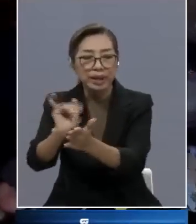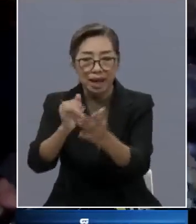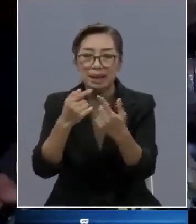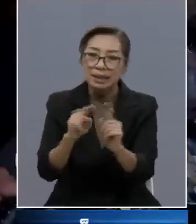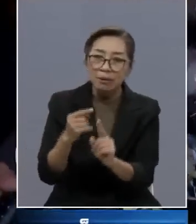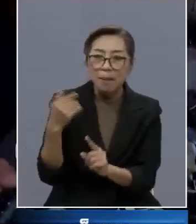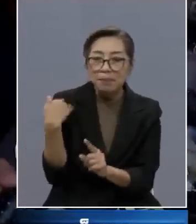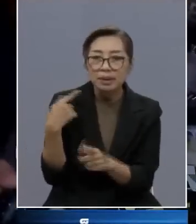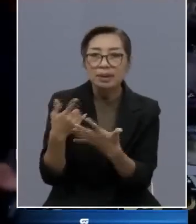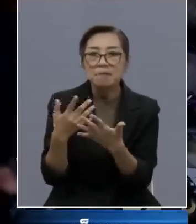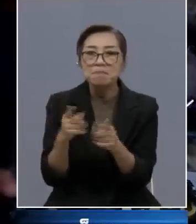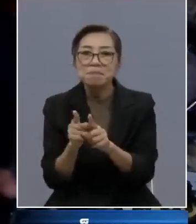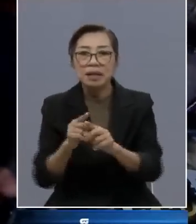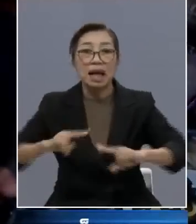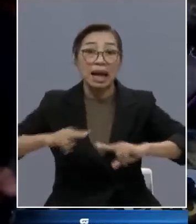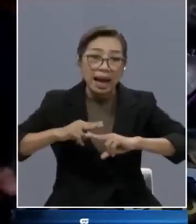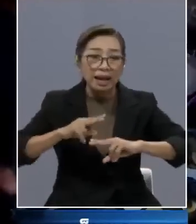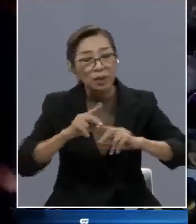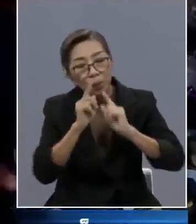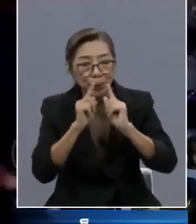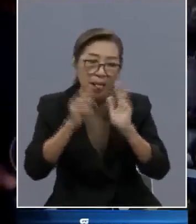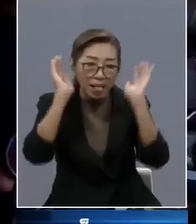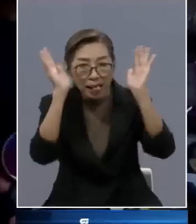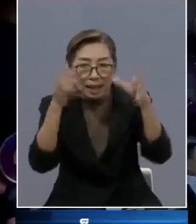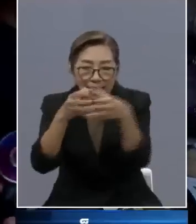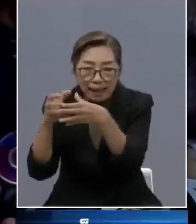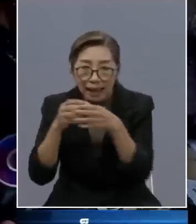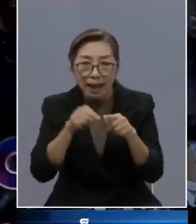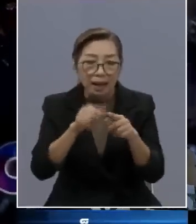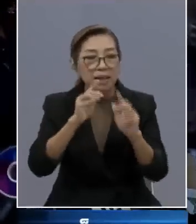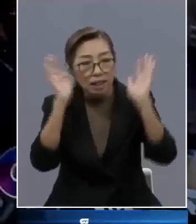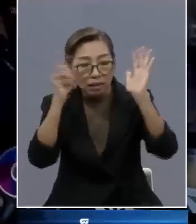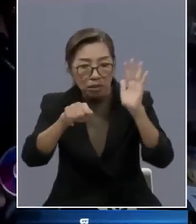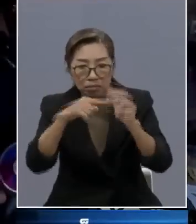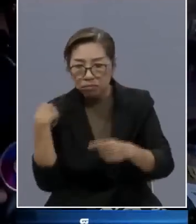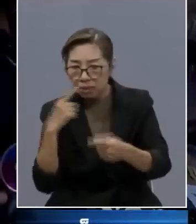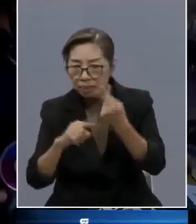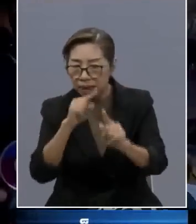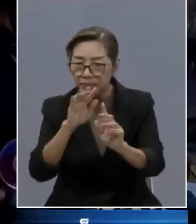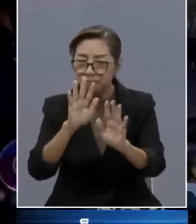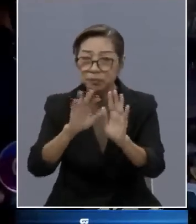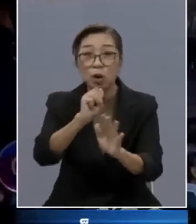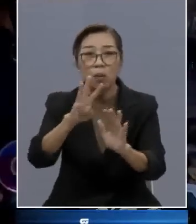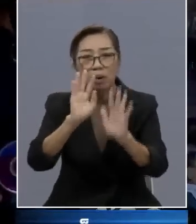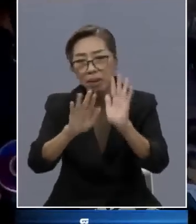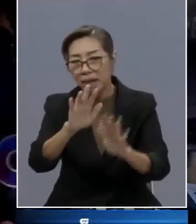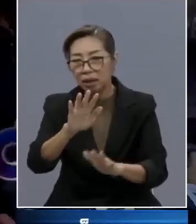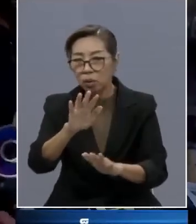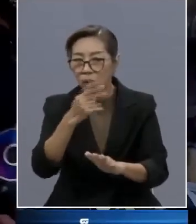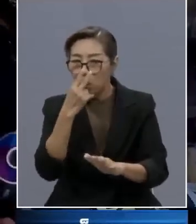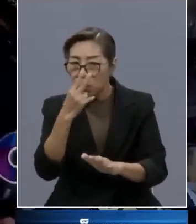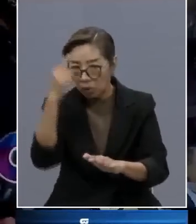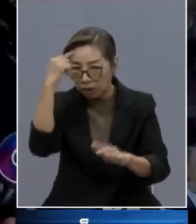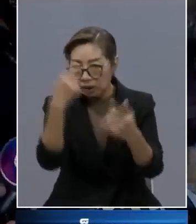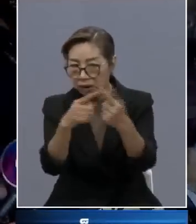ยกันเป็นกลุ่มย่อยกลุ่มเล็กๆอยู่บ้างแล้วจากการที่ไปคุยเนี่ยนะครับมีเพื่อนสมาชิกอยู่ประมาณสามแนวทางที่